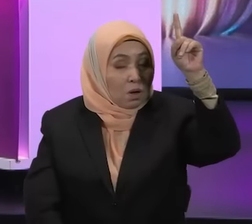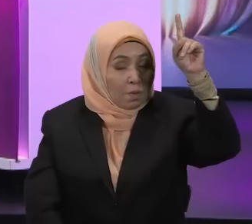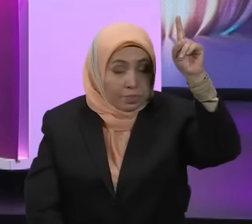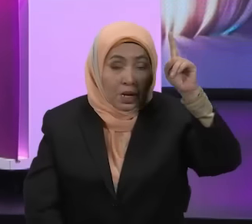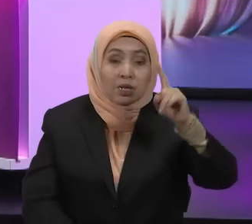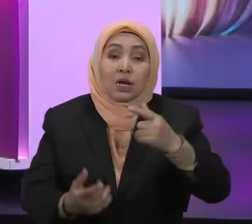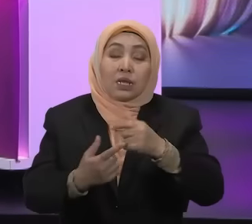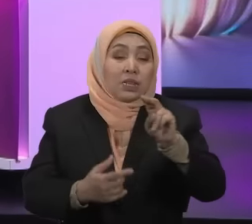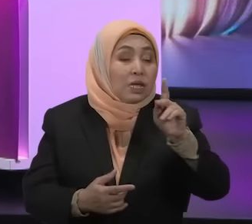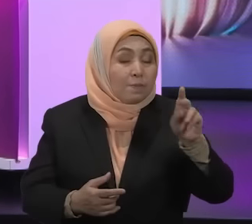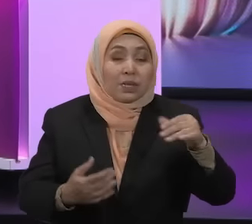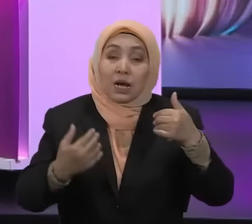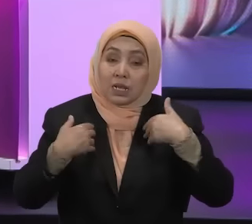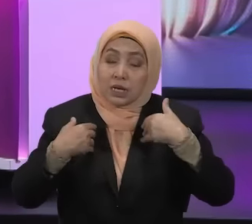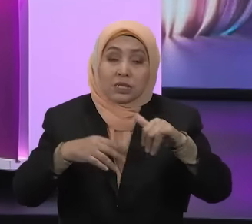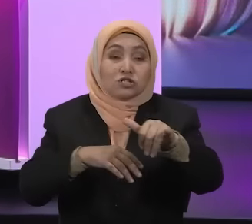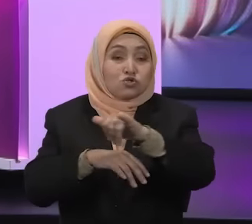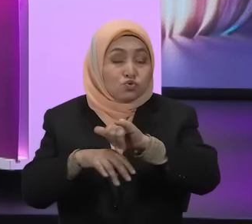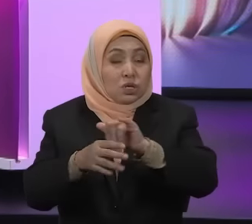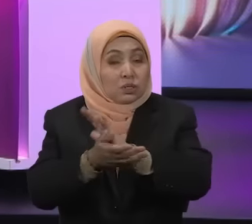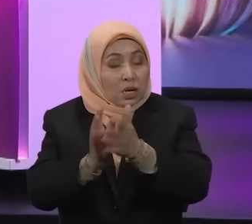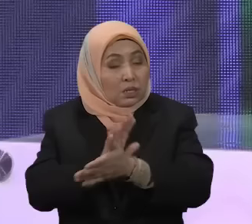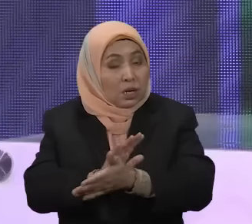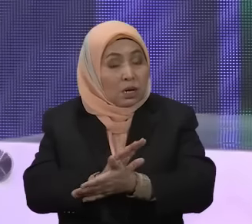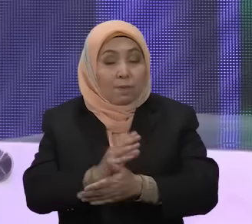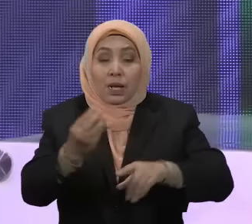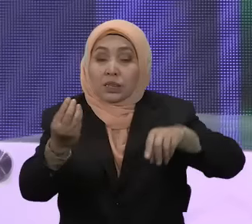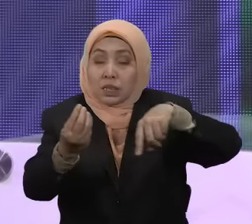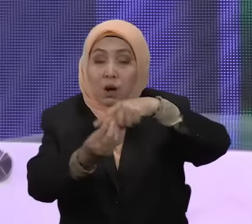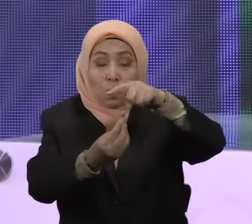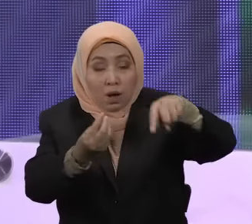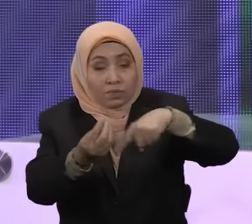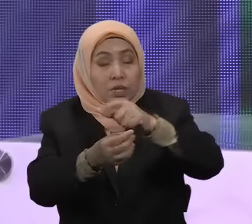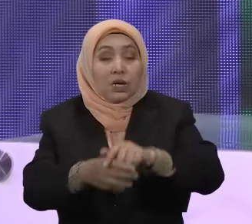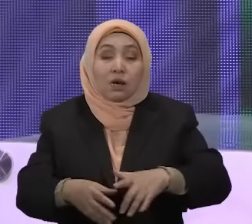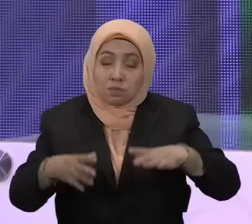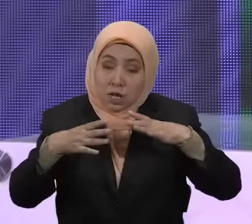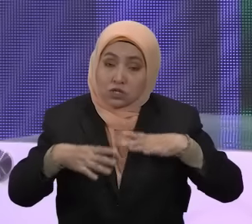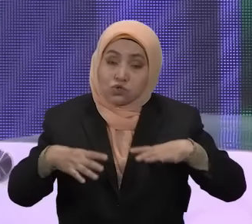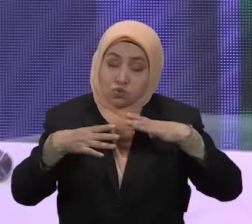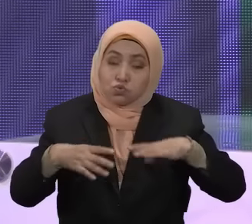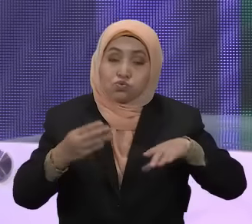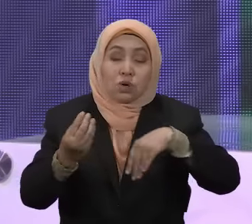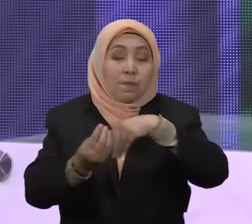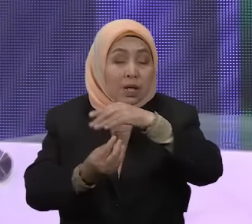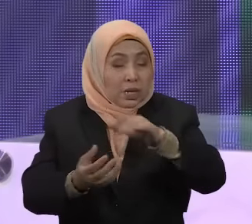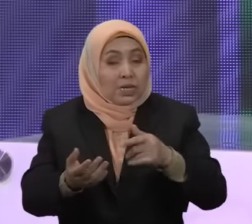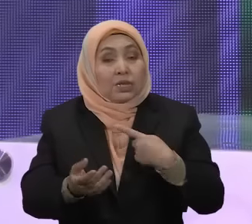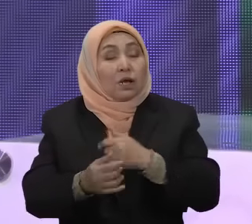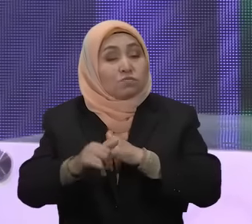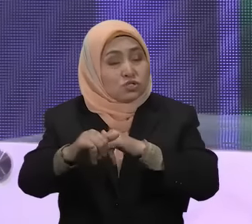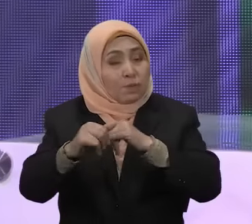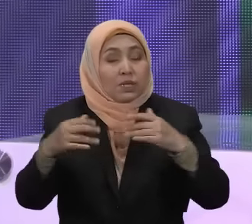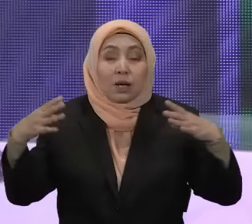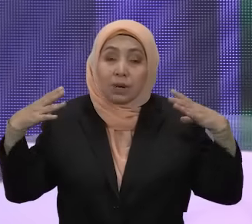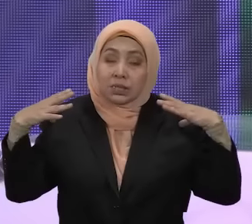preview kepada nikmat yang ada di syurga. Jadi bertawaf dengan pakaian itu menunjukkan bahawa kita sama